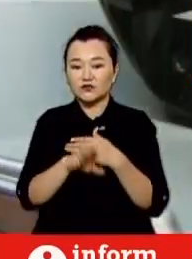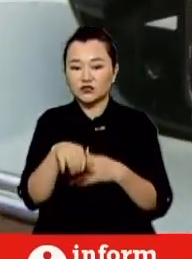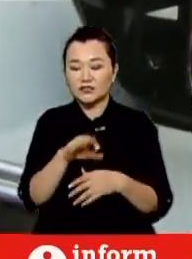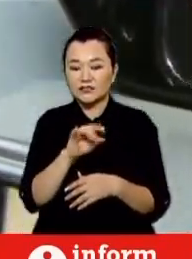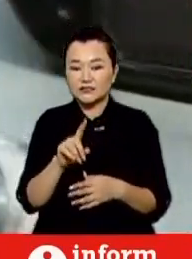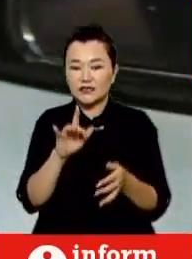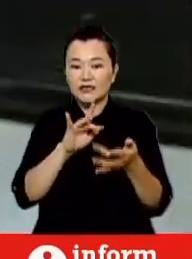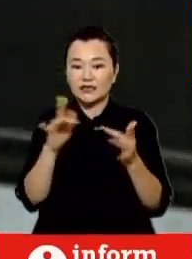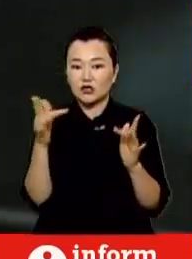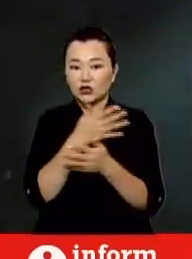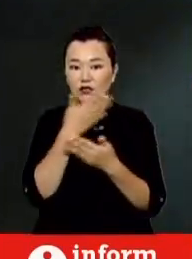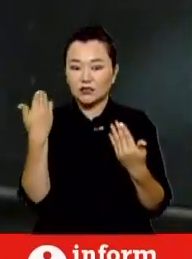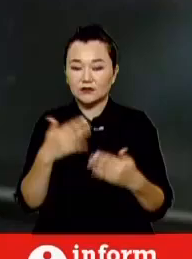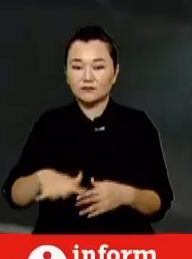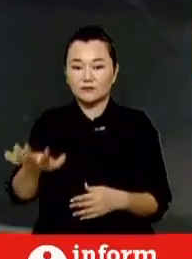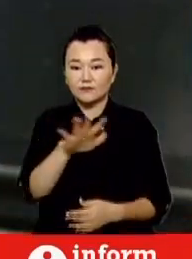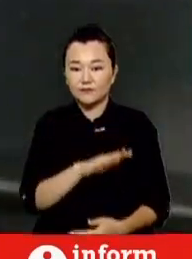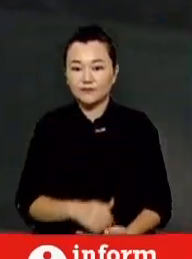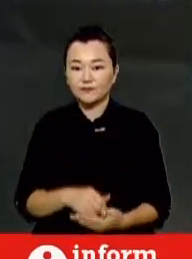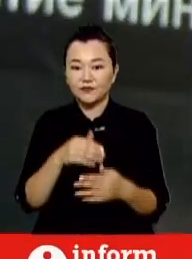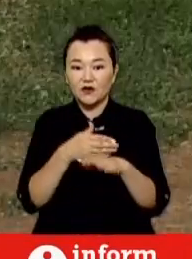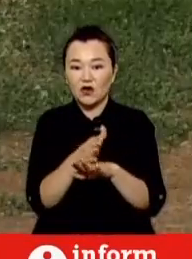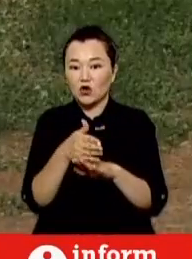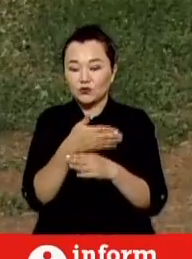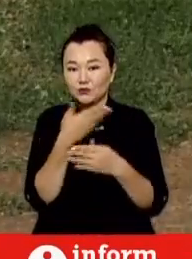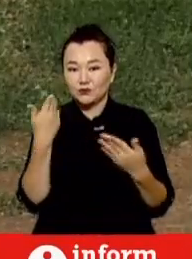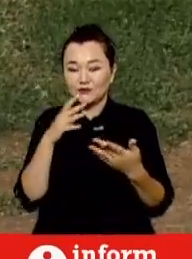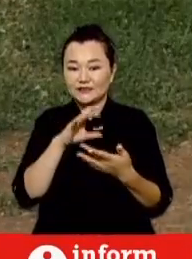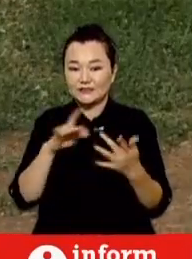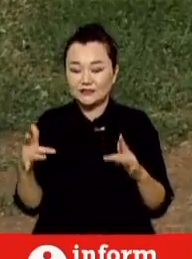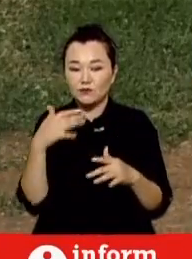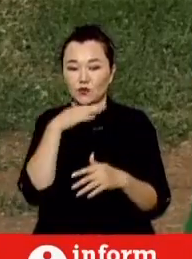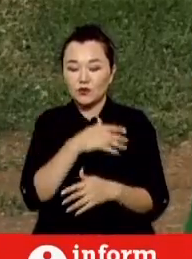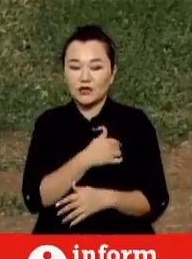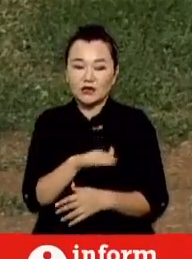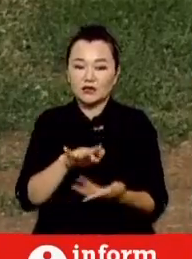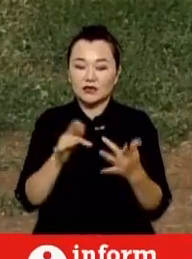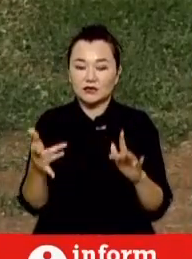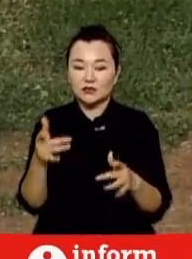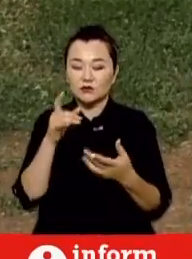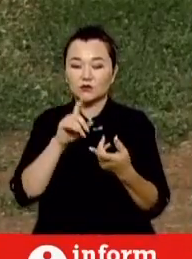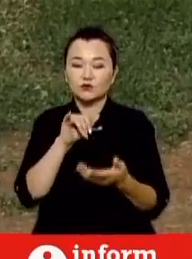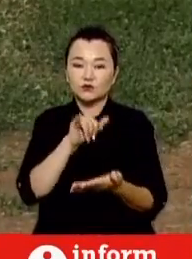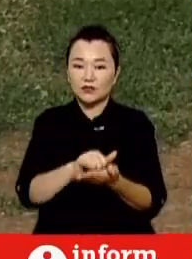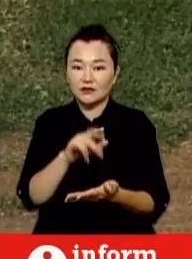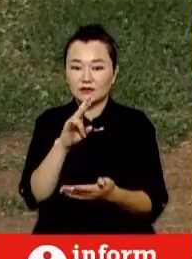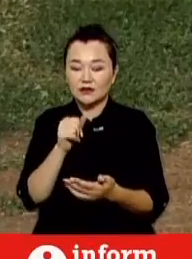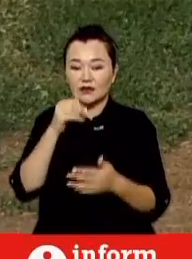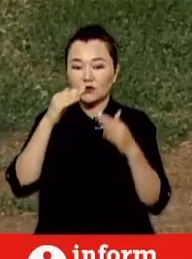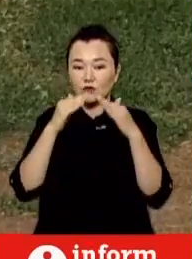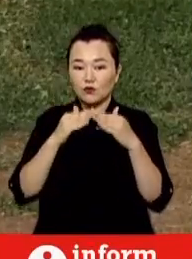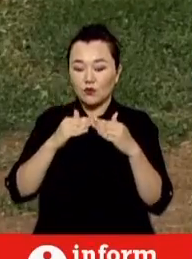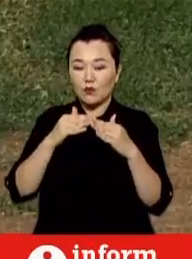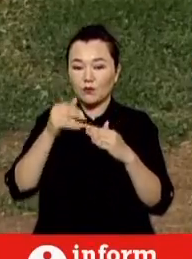покрытия интернета. Карта не ловит. Многие не хотят антенну устанавливать именно на крыше. Причина?